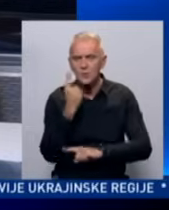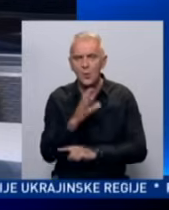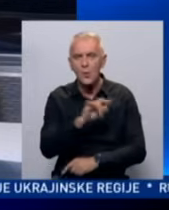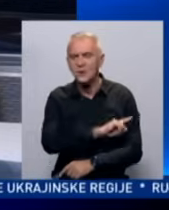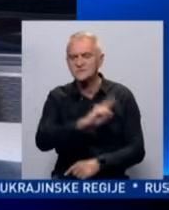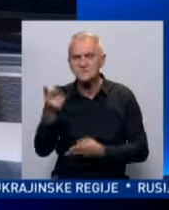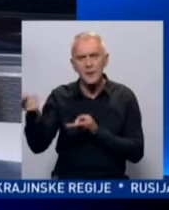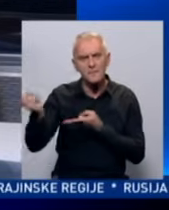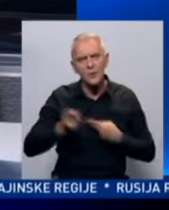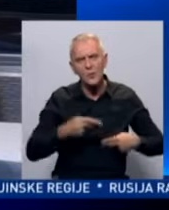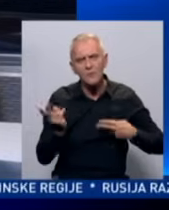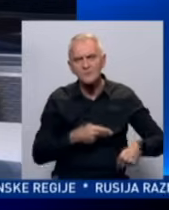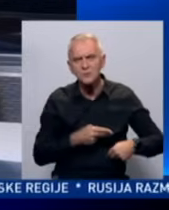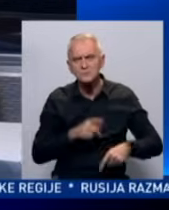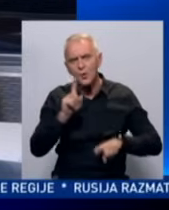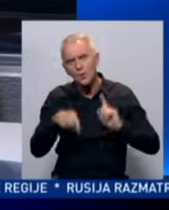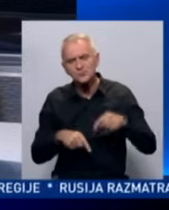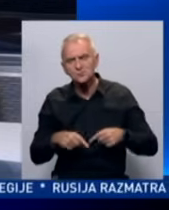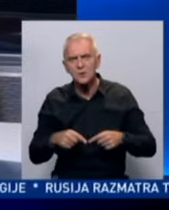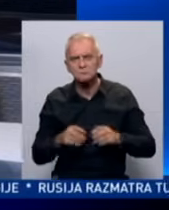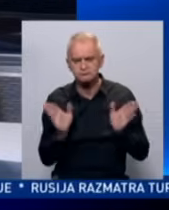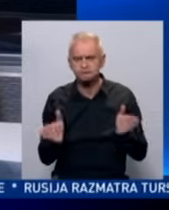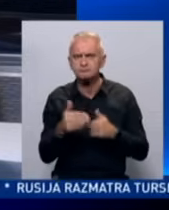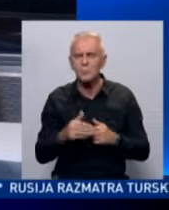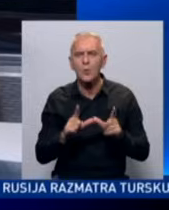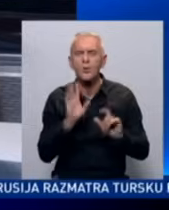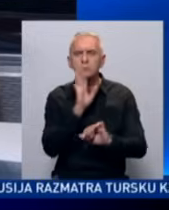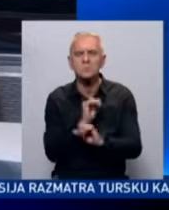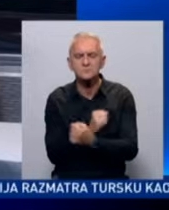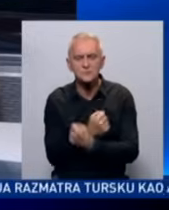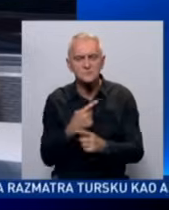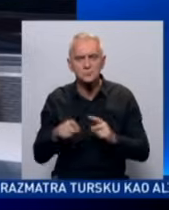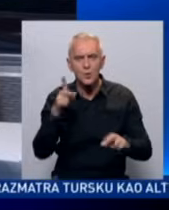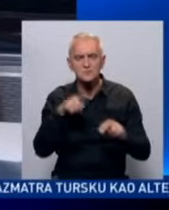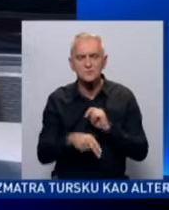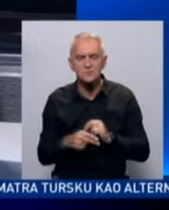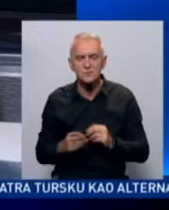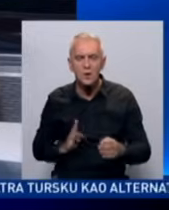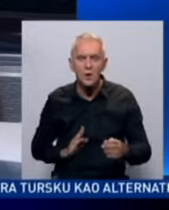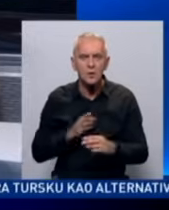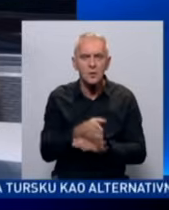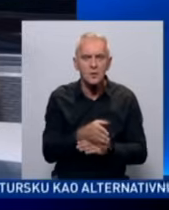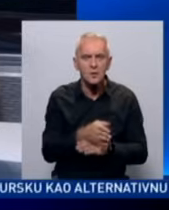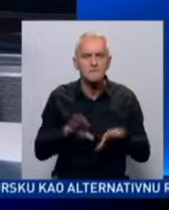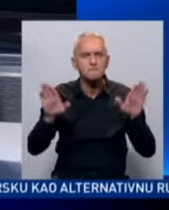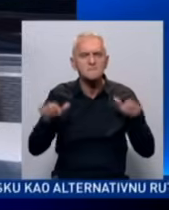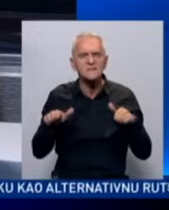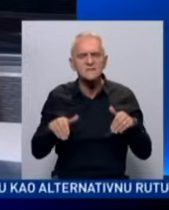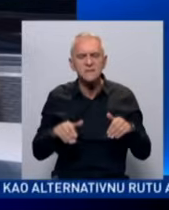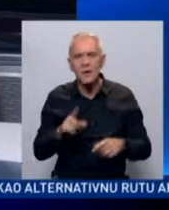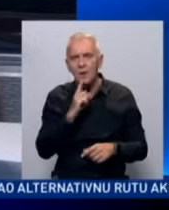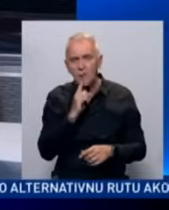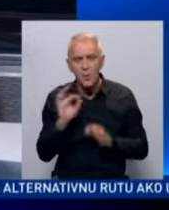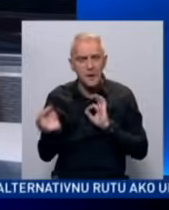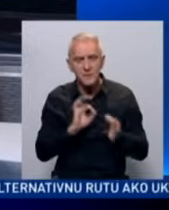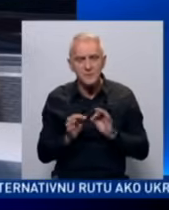zabrani uvoza i provoza određenih pošiljki u Bosnu i Hercegovinu radi sprječavanja unošenja influence ptica koju je pripremio